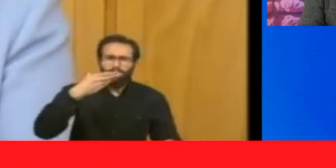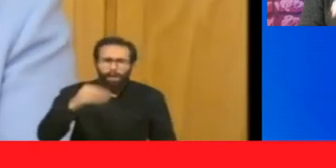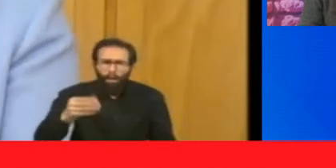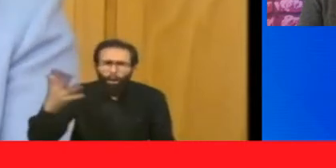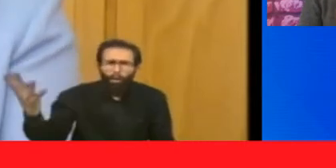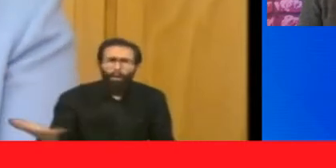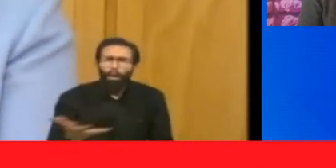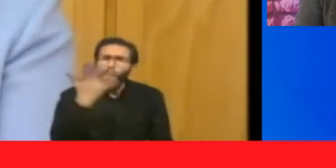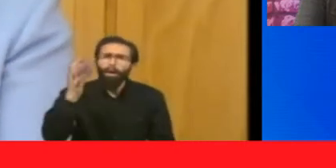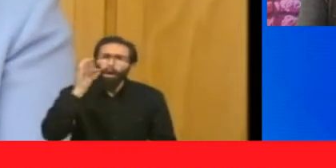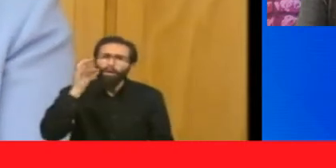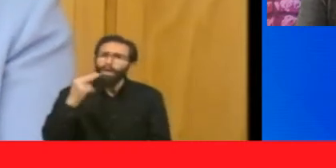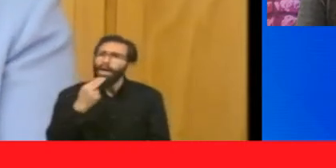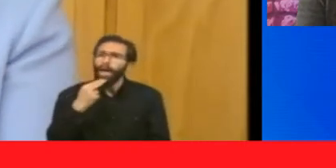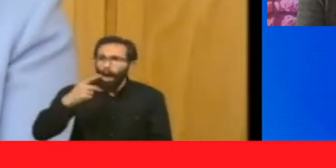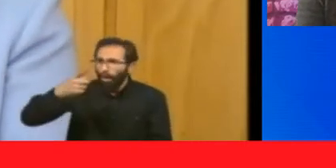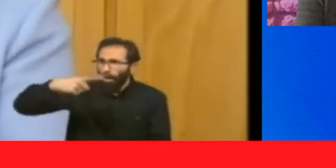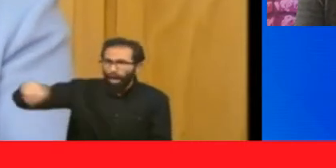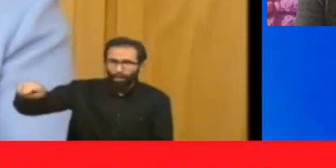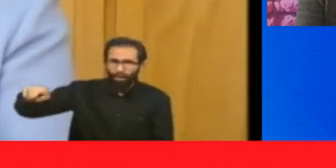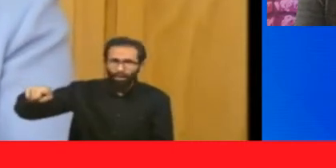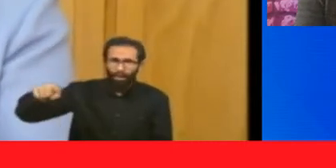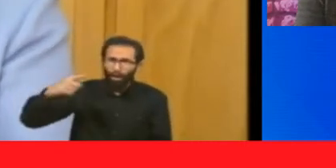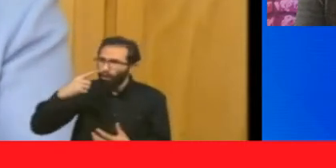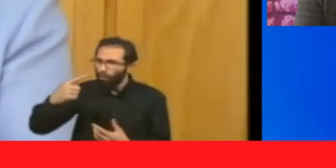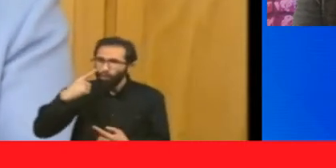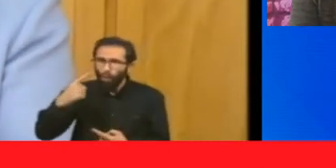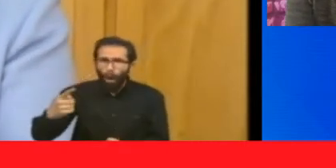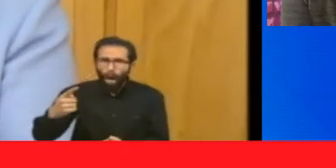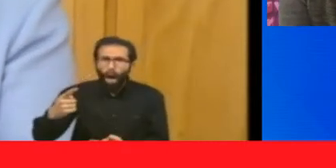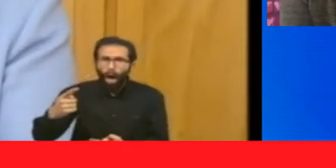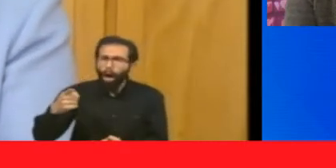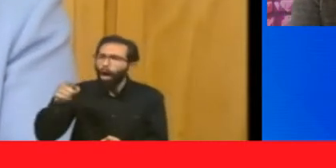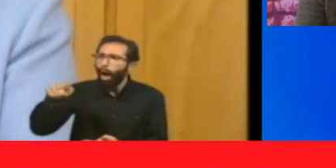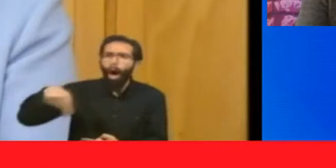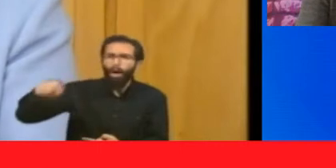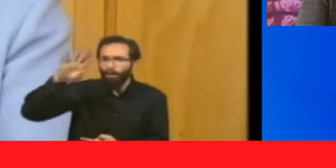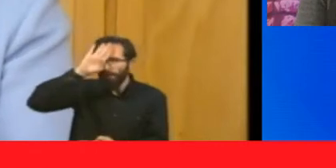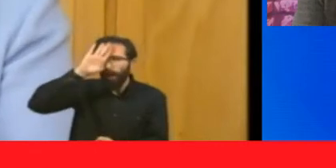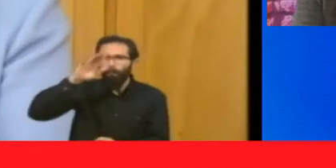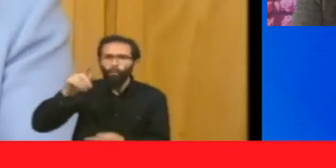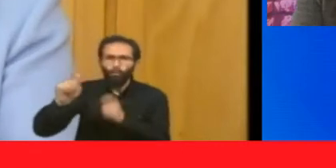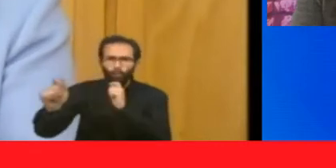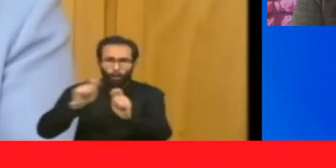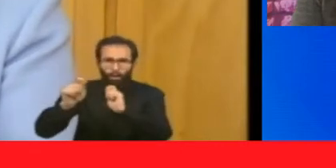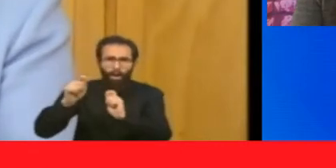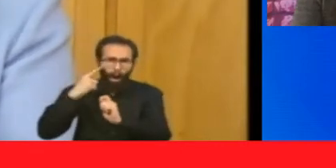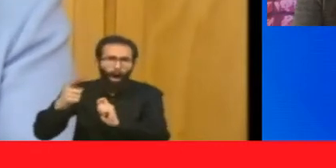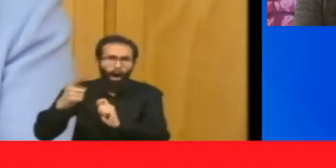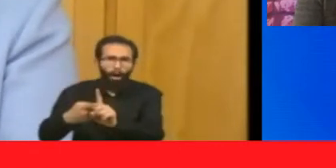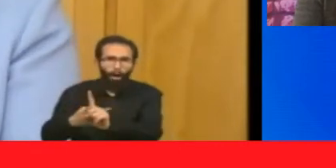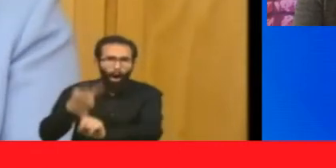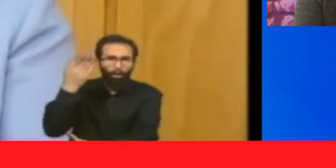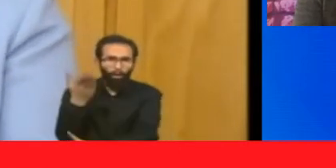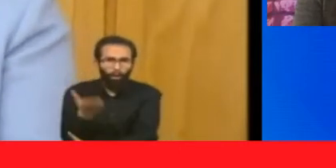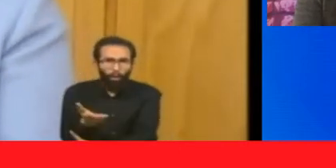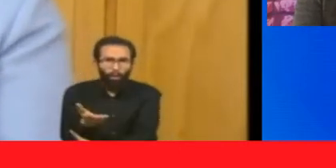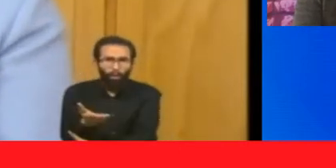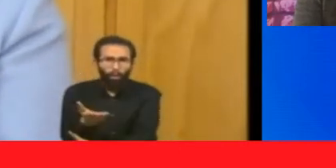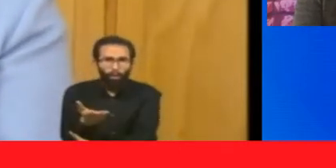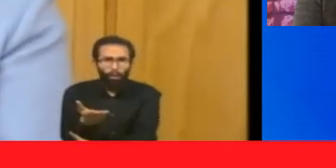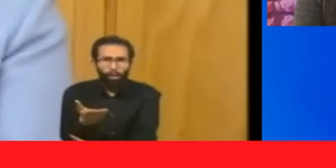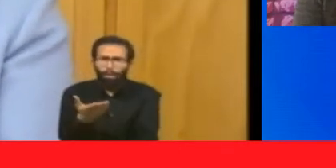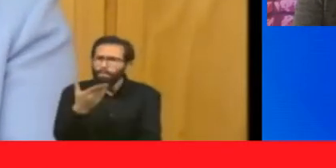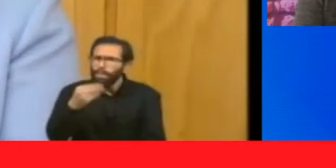çıkıldı bildiğiniz gibi. Bu sözleşme kadınların yıllarca dişiyle, tırnağıyla,